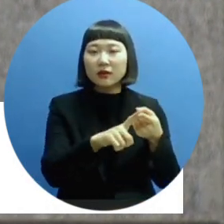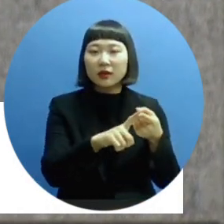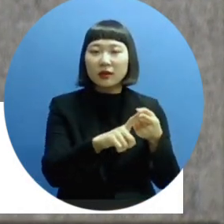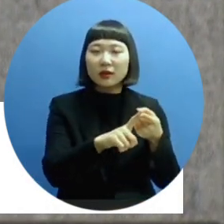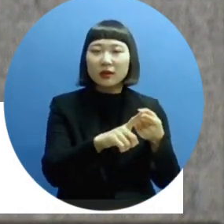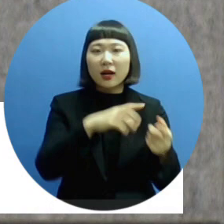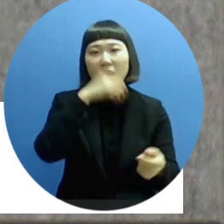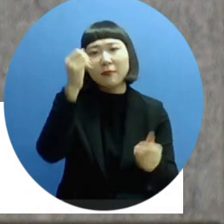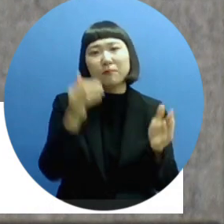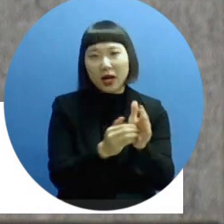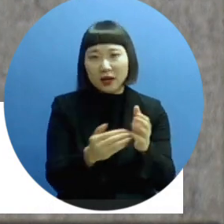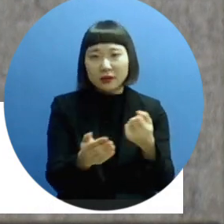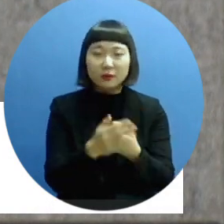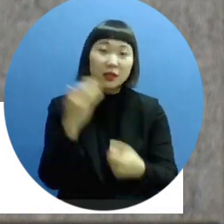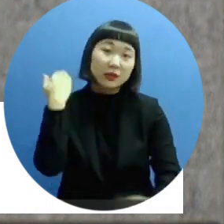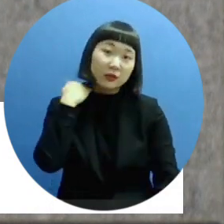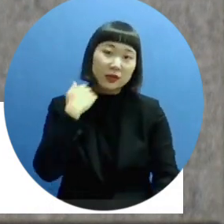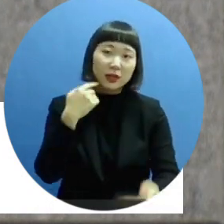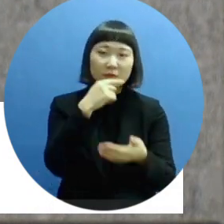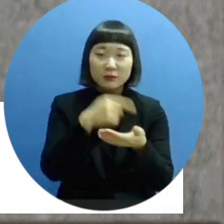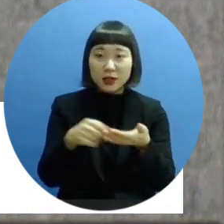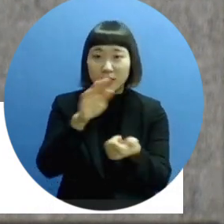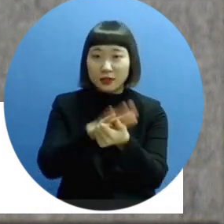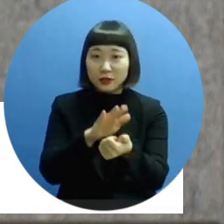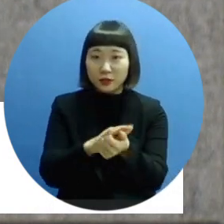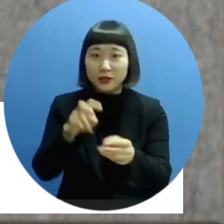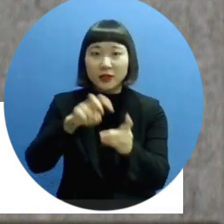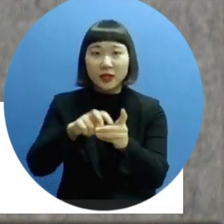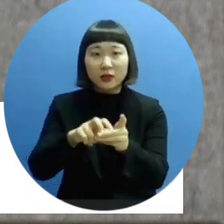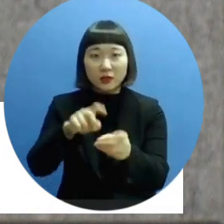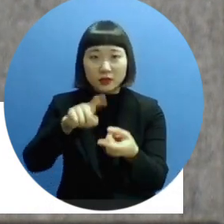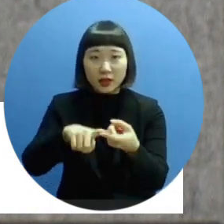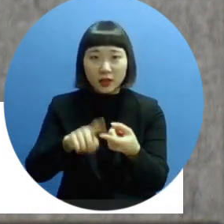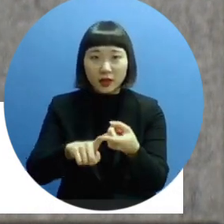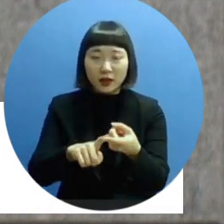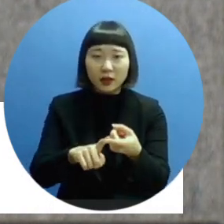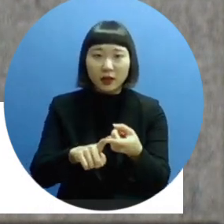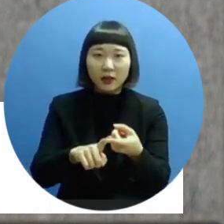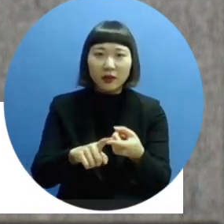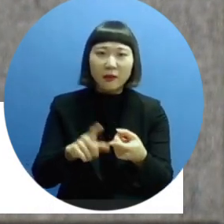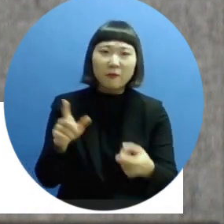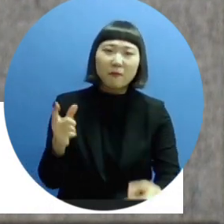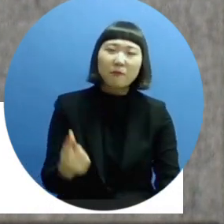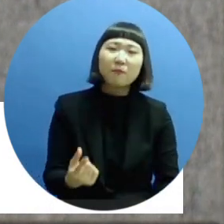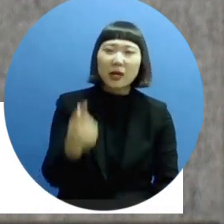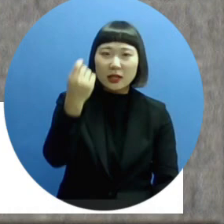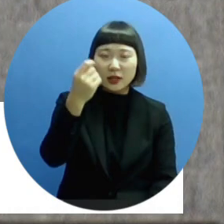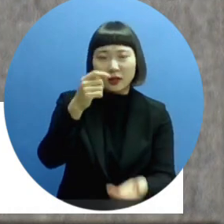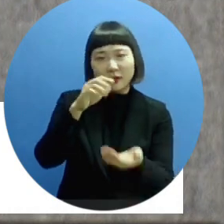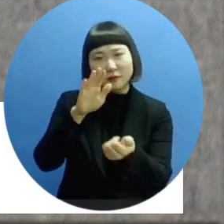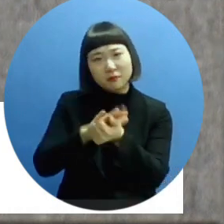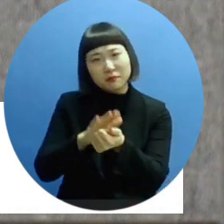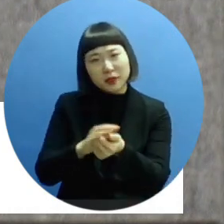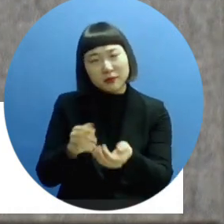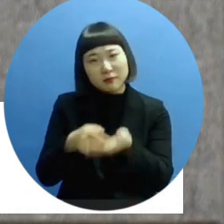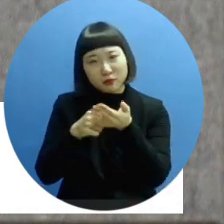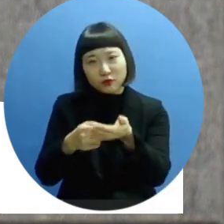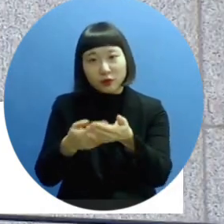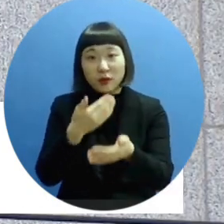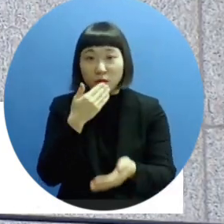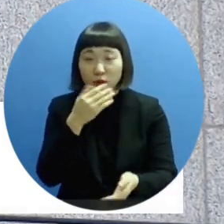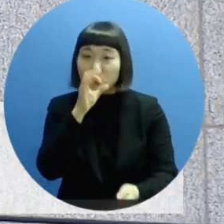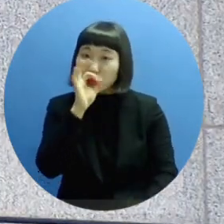지원센터를 하더라도 지금 속도감 있게 추진이 안 되면은 지금 계속 낙찰이 되고 있기 때문에 너무